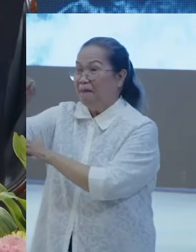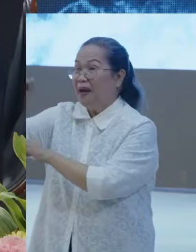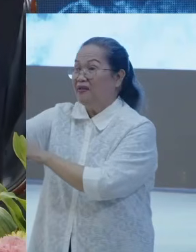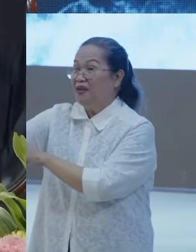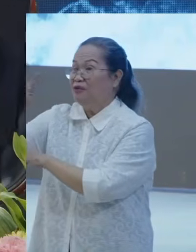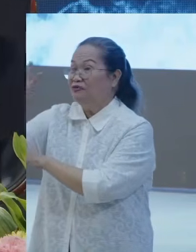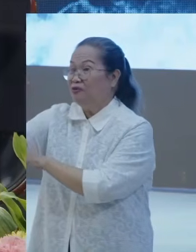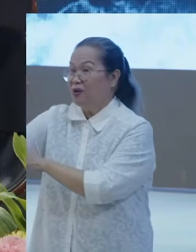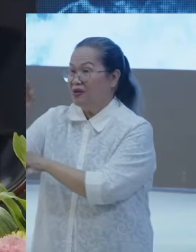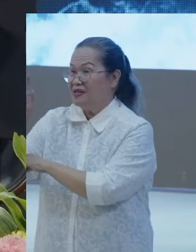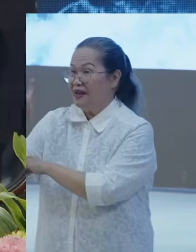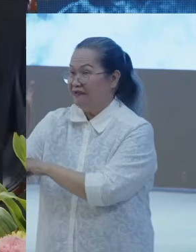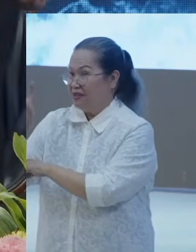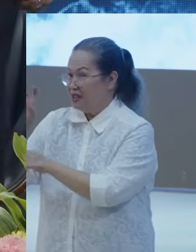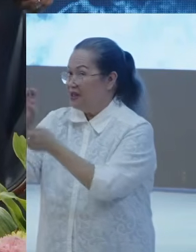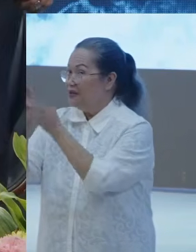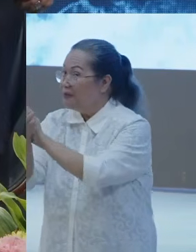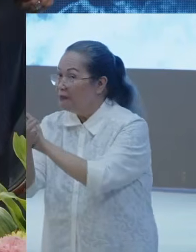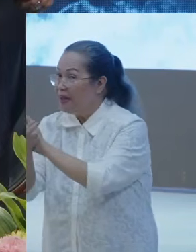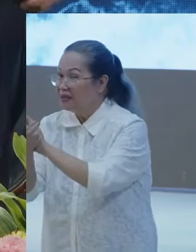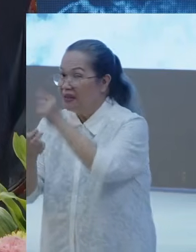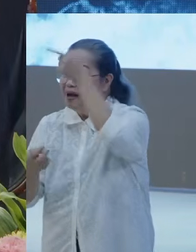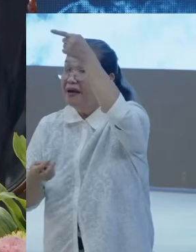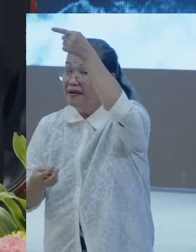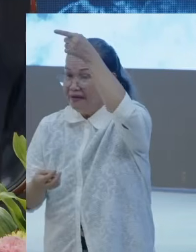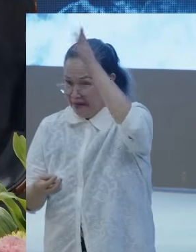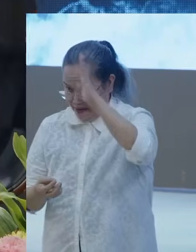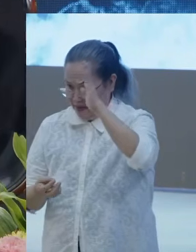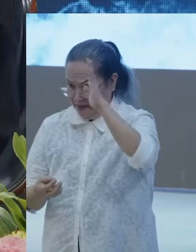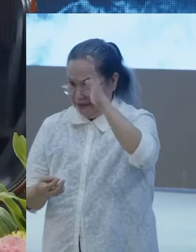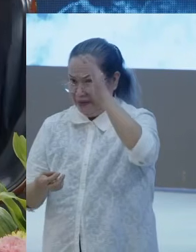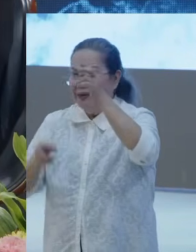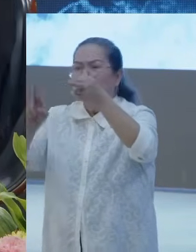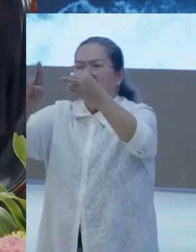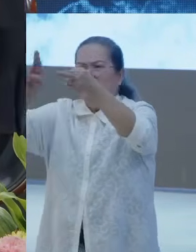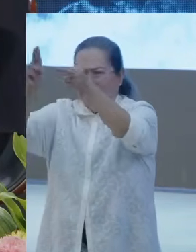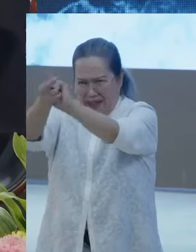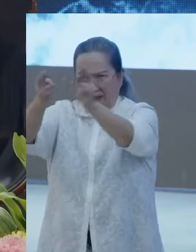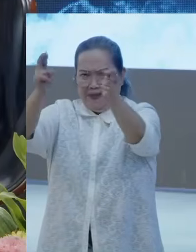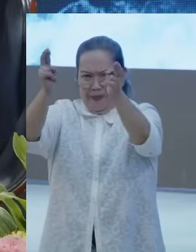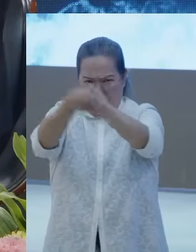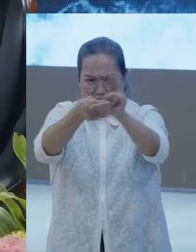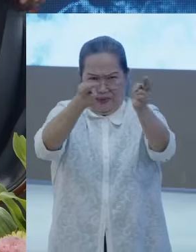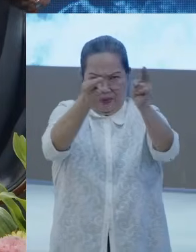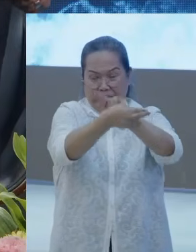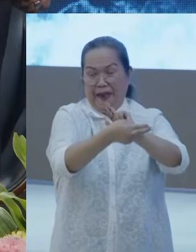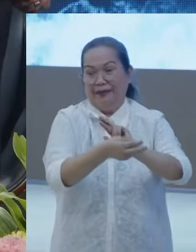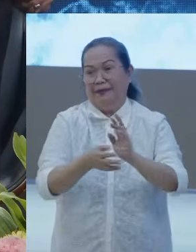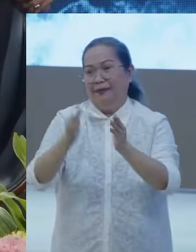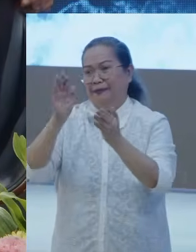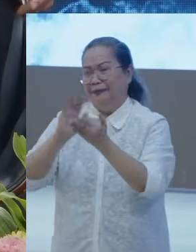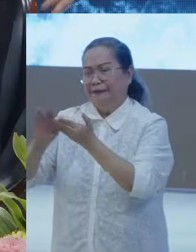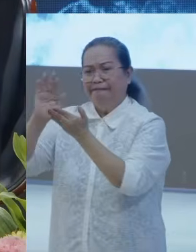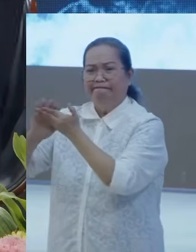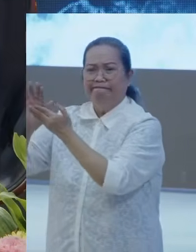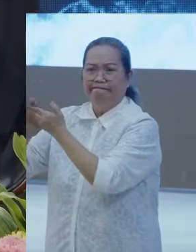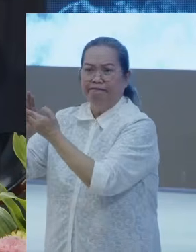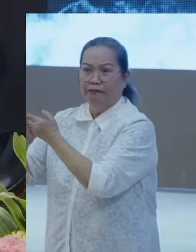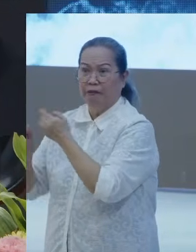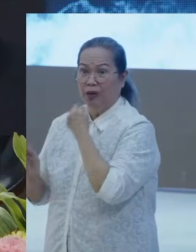4:17, repent, for the kingdom of God is at hand. Repent, repent. Pero sa John 3:16, sabi niya,